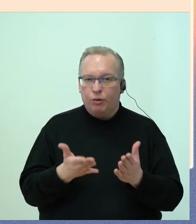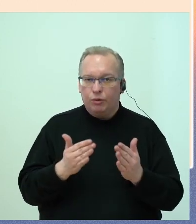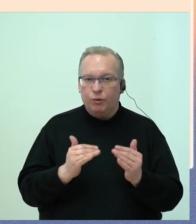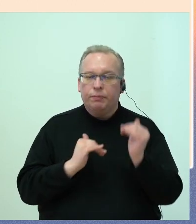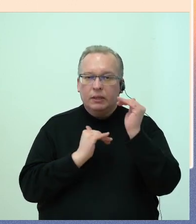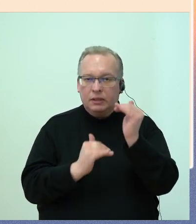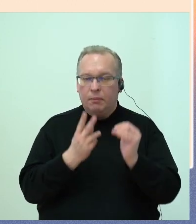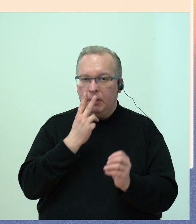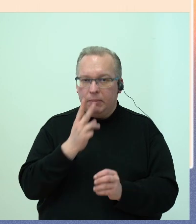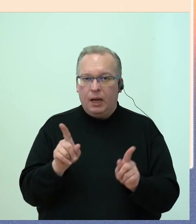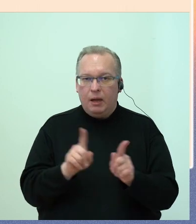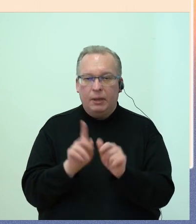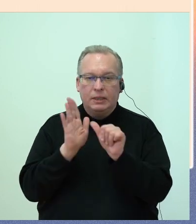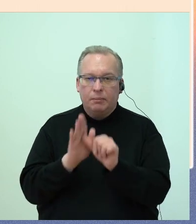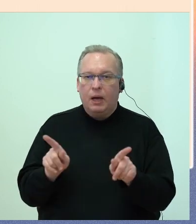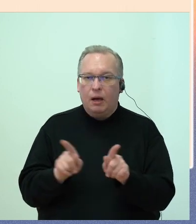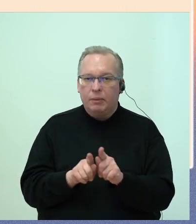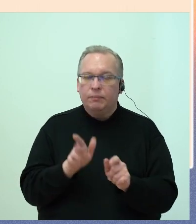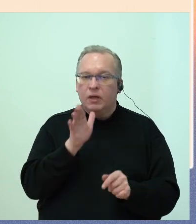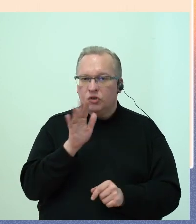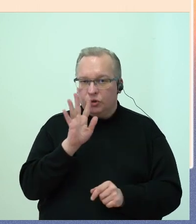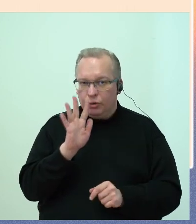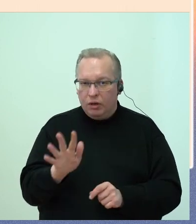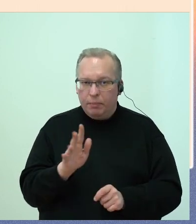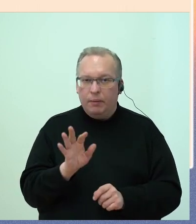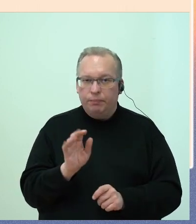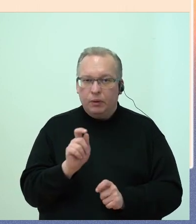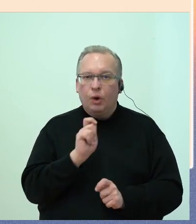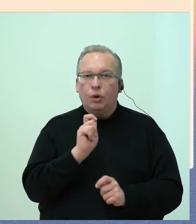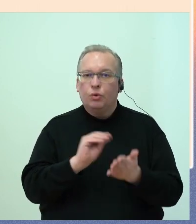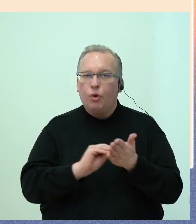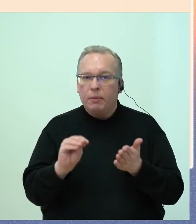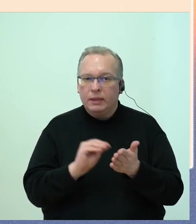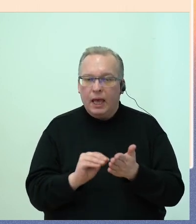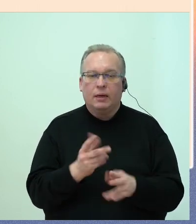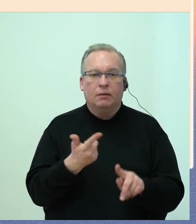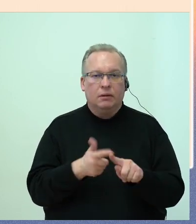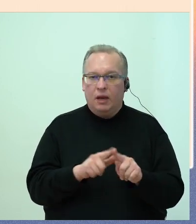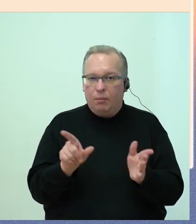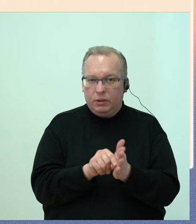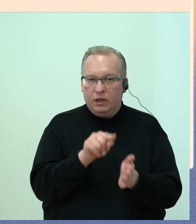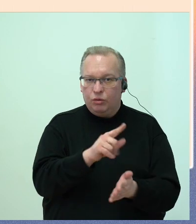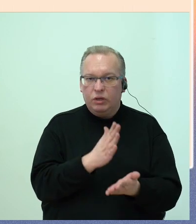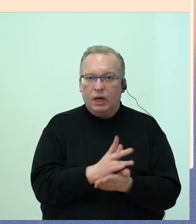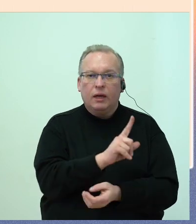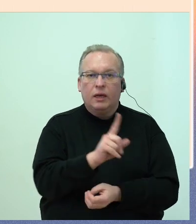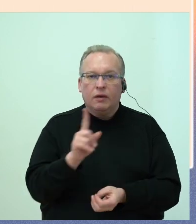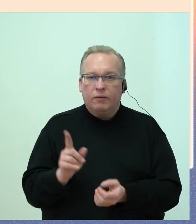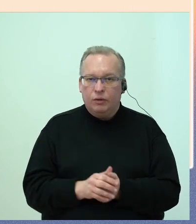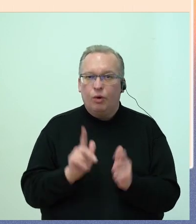mes matysime antisemitinių komentarų ir žinome, kad tai nebūtinai ten už jų slypi kiekvieno